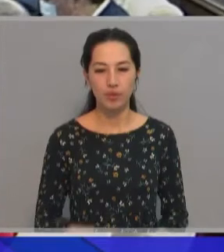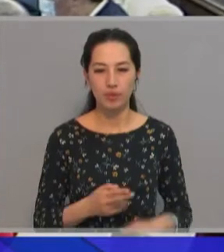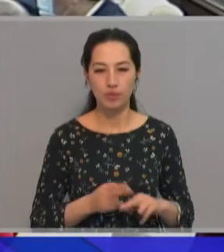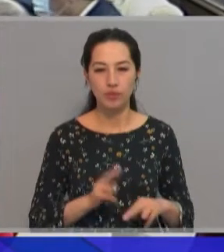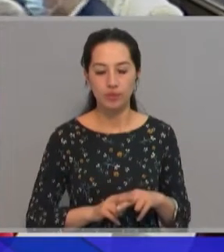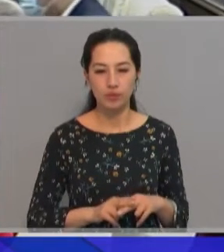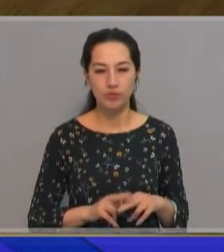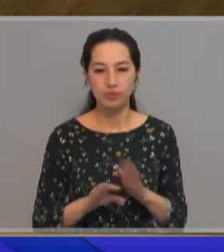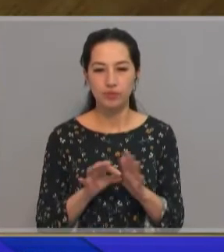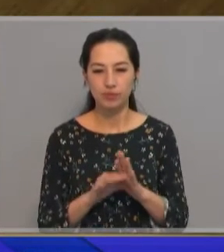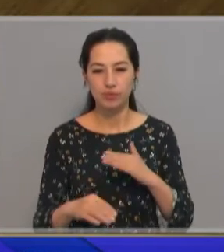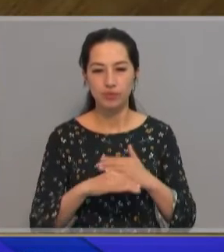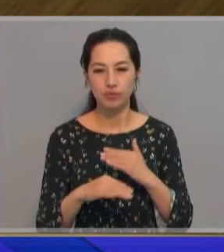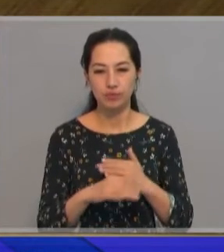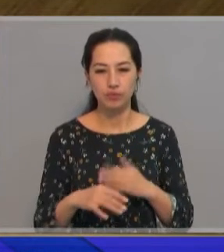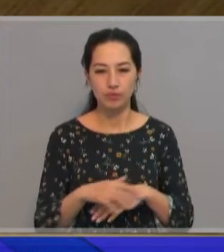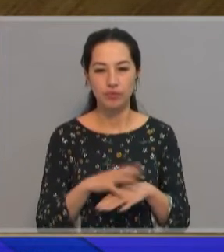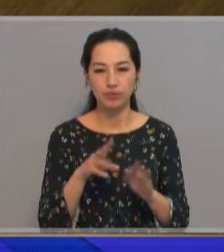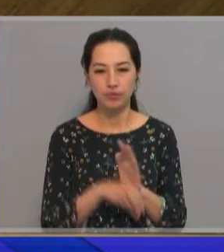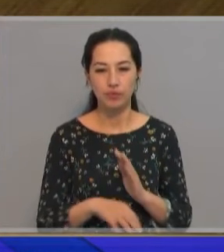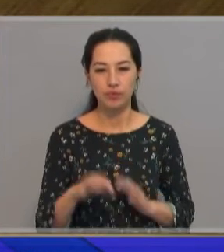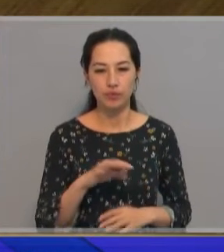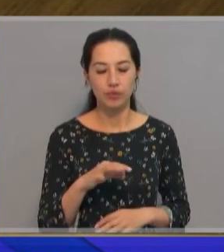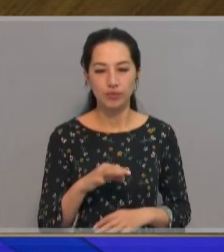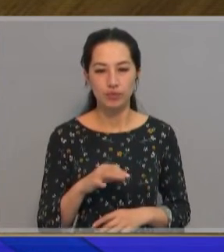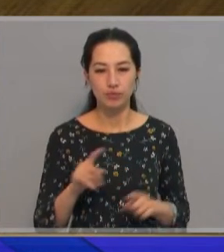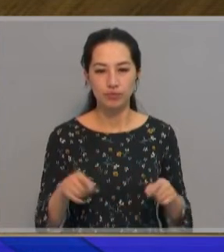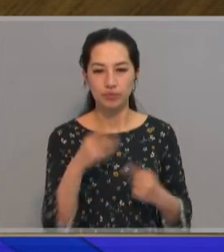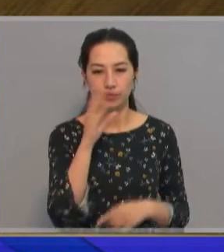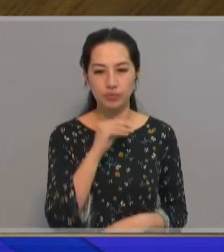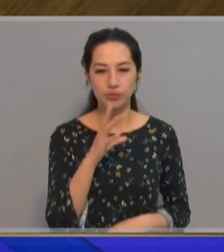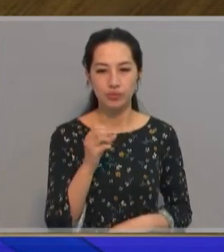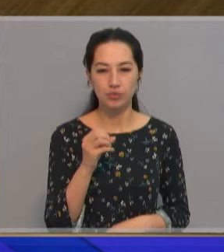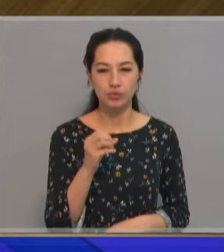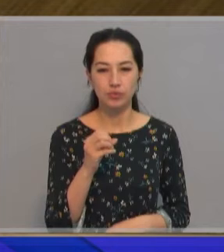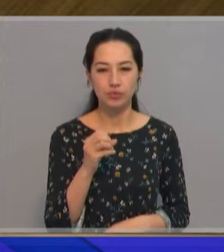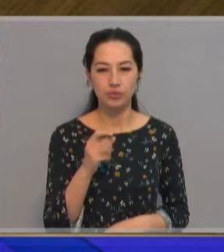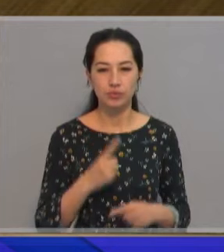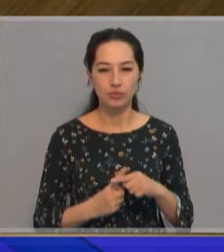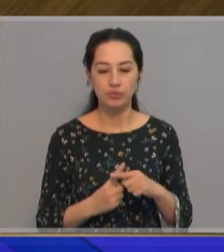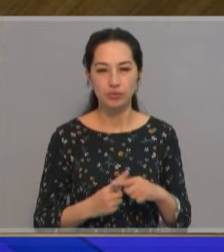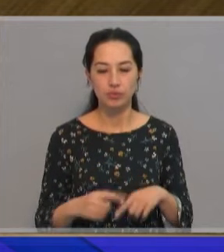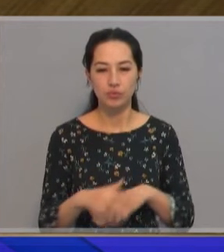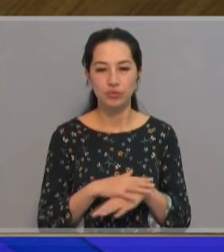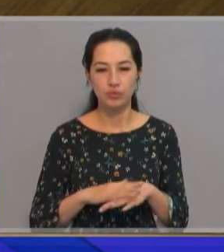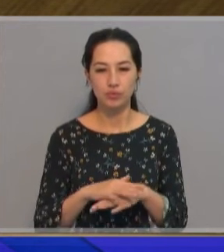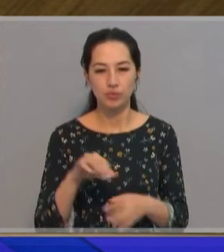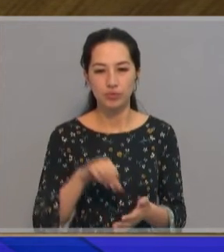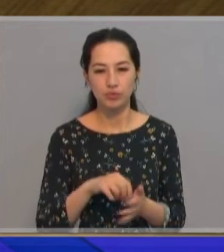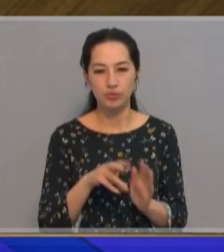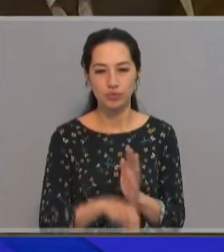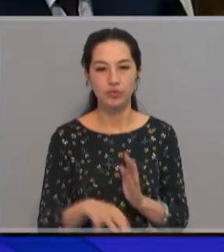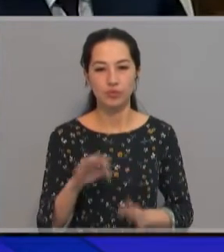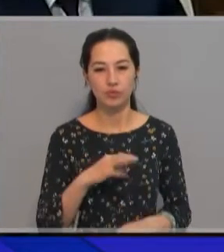Бұл жүйе жергілікті жерде бәсекелі саяси орта қалыптастырады. Оған қоса елдің алдында беделі бар